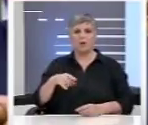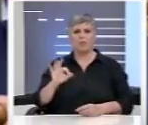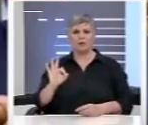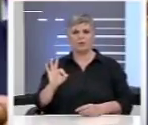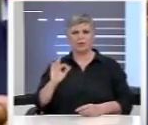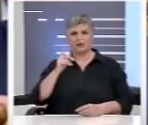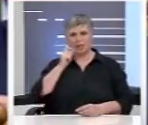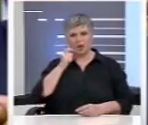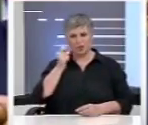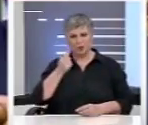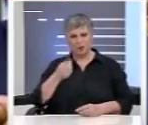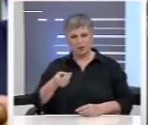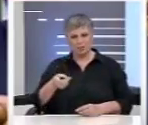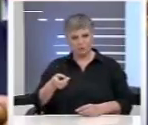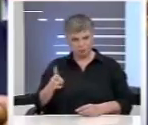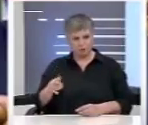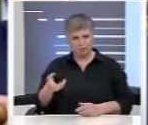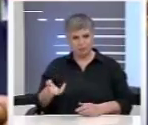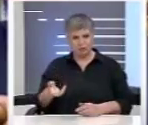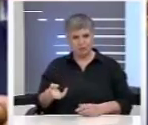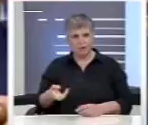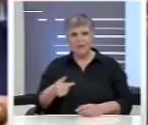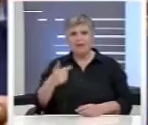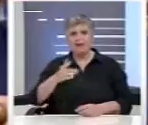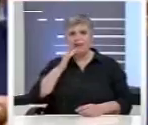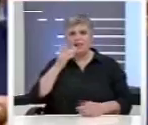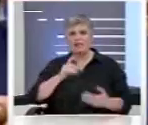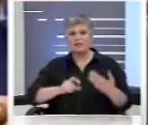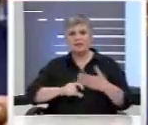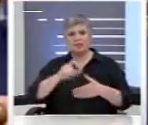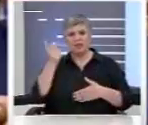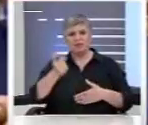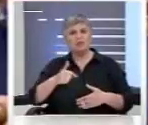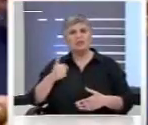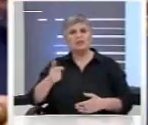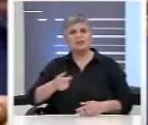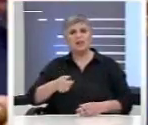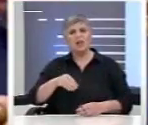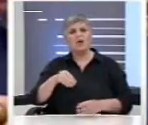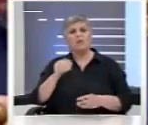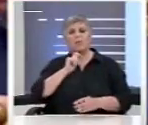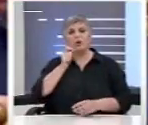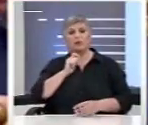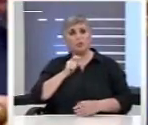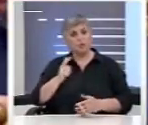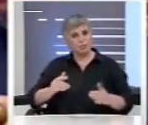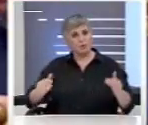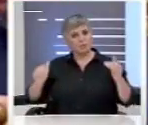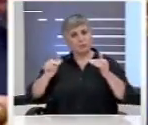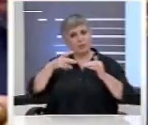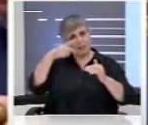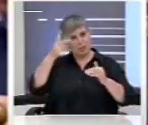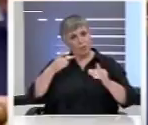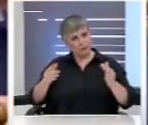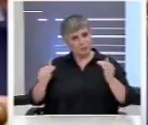Αυγή? Είναι ένα πολιτικό κόμμα που έχει όλα τα ίσα δικαιώματα, μάλιστα, επειδή ψηφίζεται από